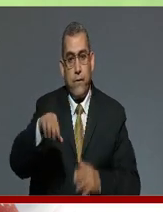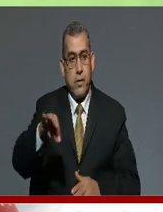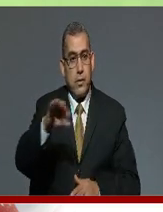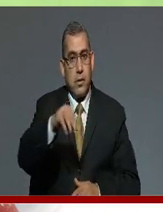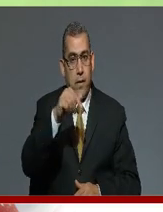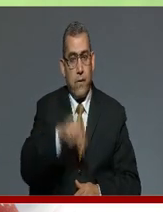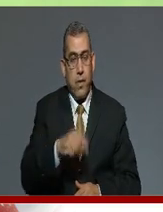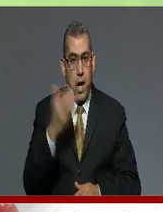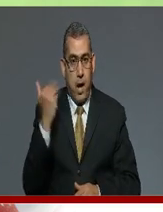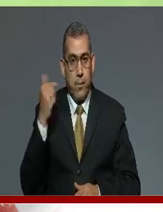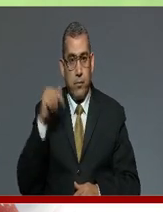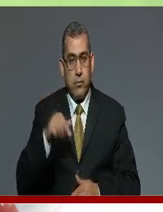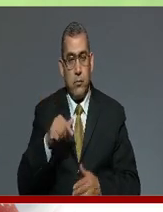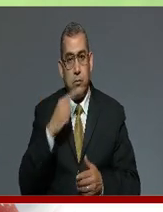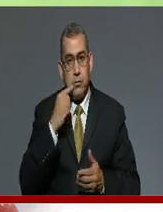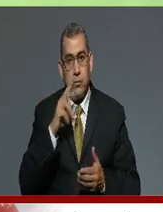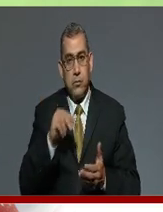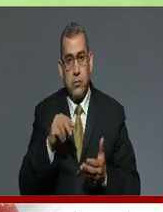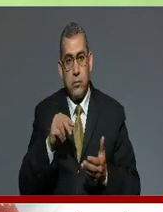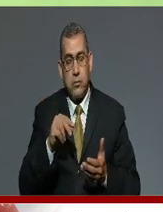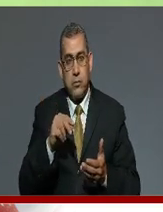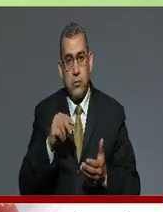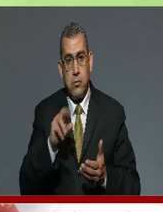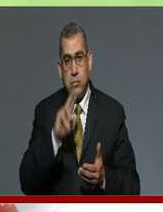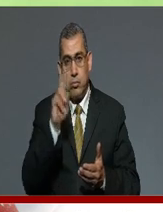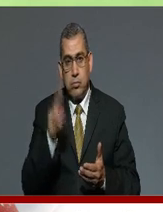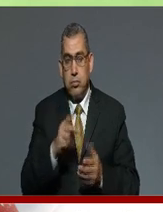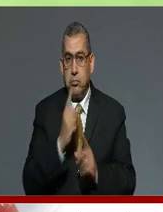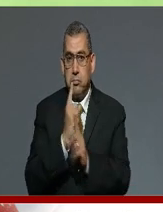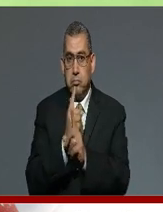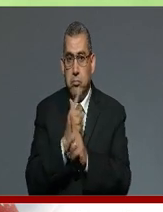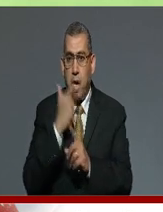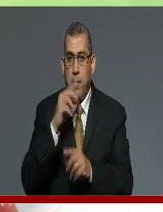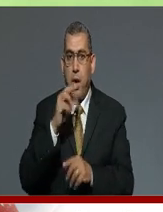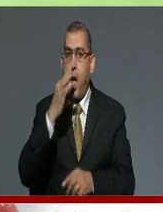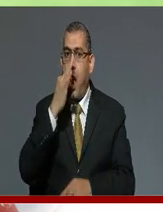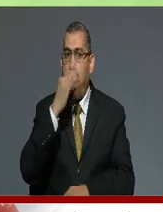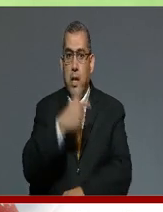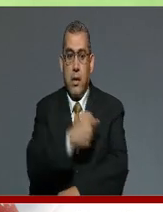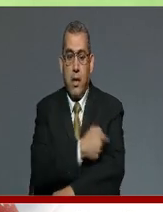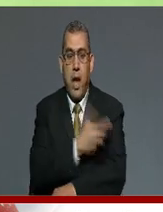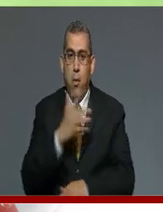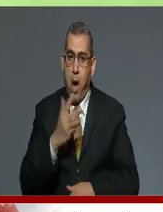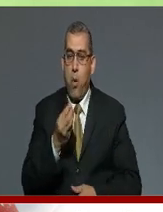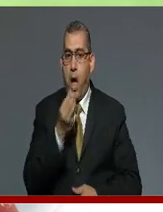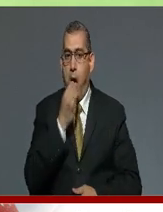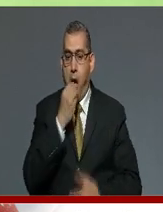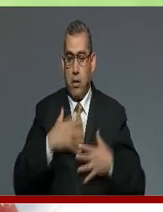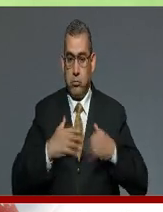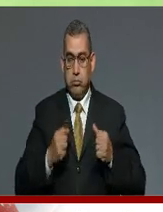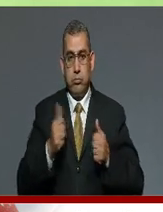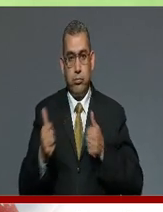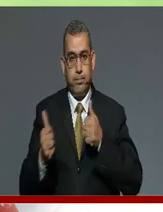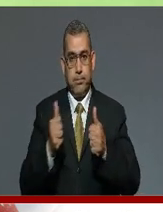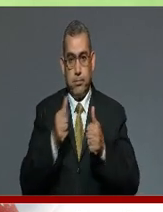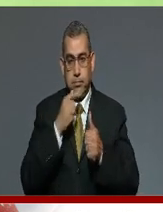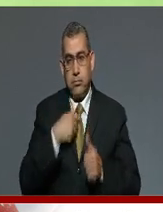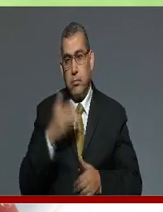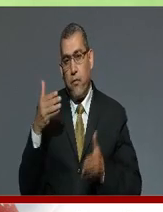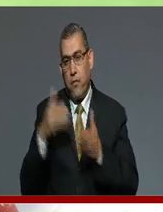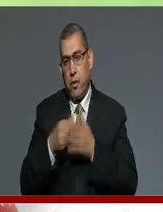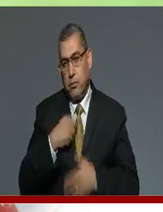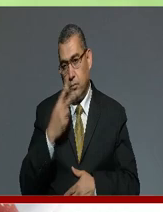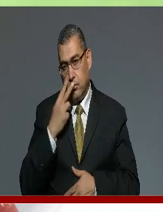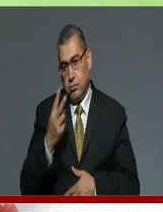على شيء مثل ربما اللقاح او التغذيه ولكن انا بعد ذلك راينا ان هذا